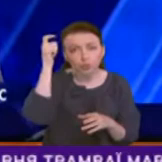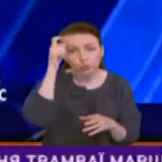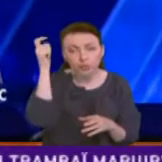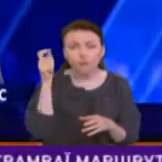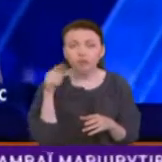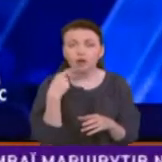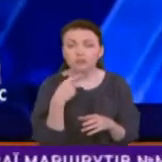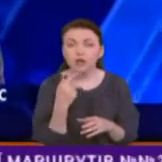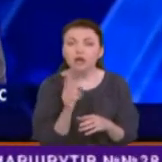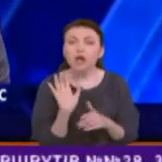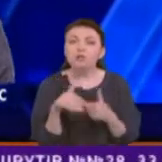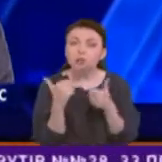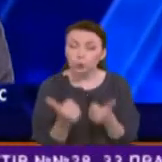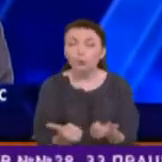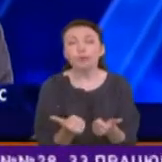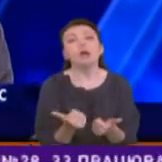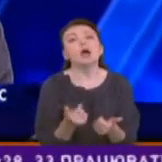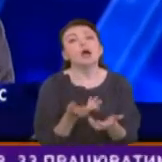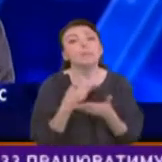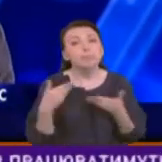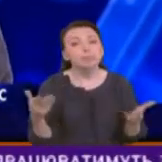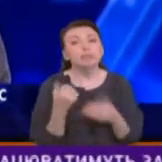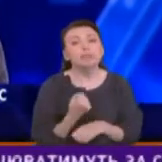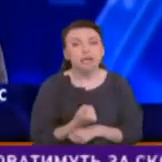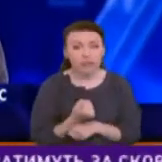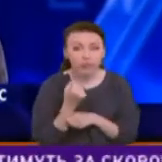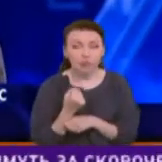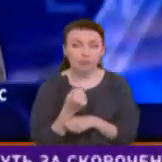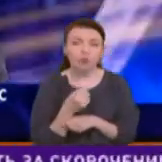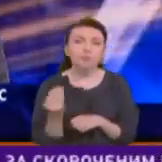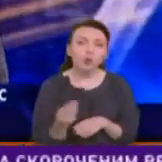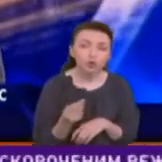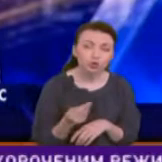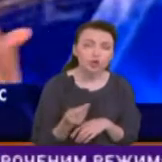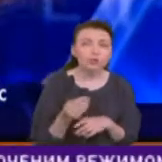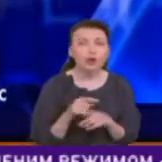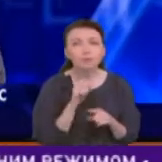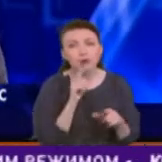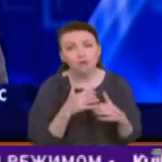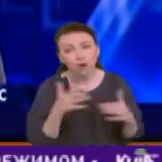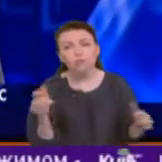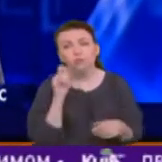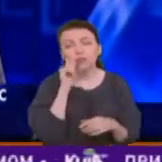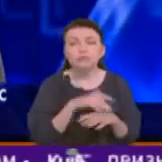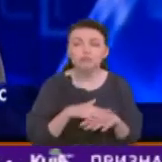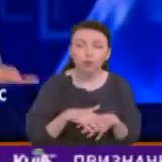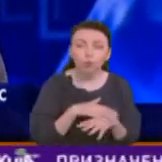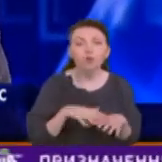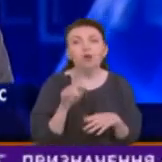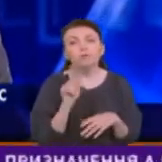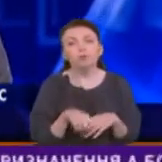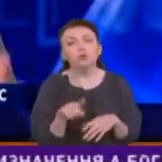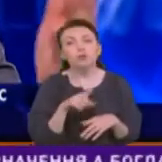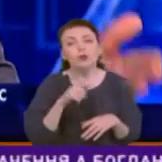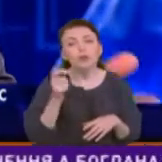інсайт, вони казали, добре, ми підтримуємо і Порошенка, і парламент, і український народ в тому, щоб